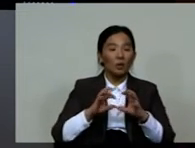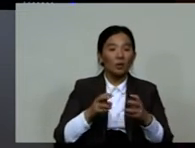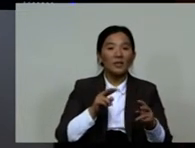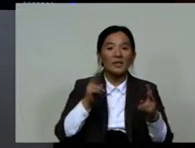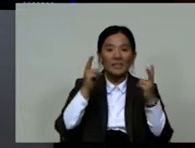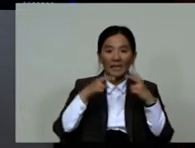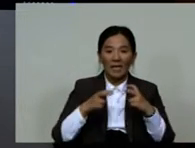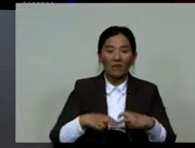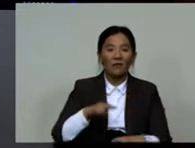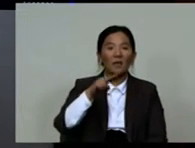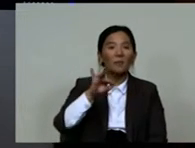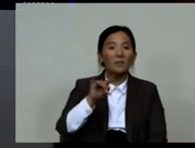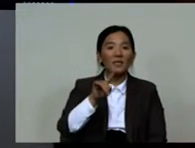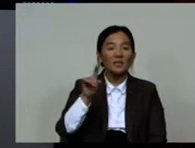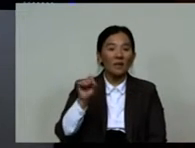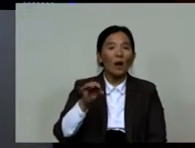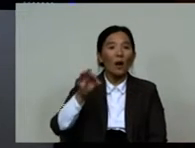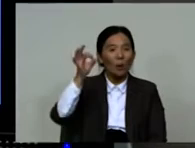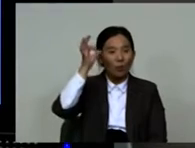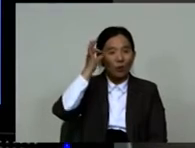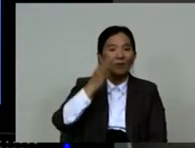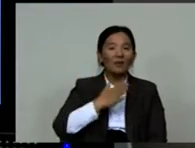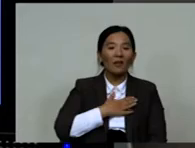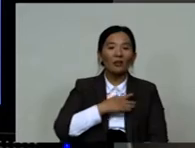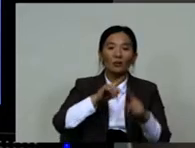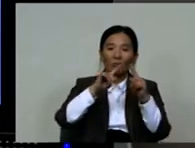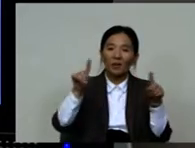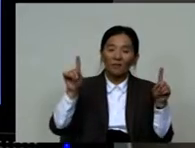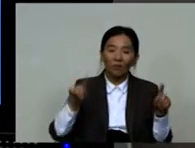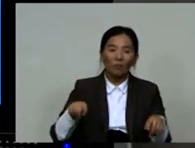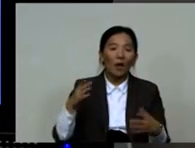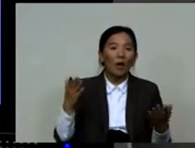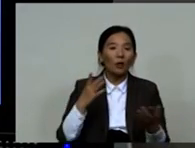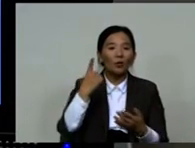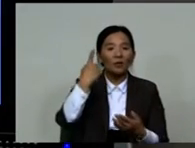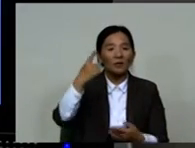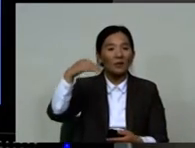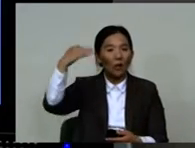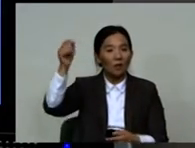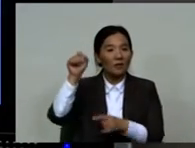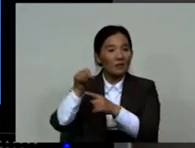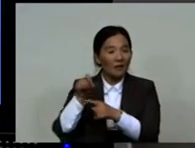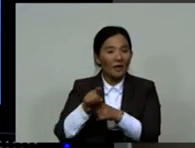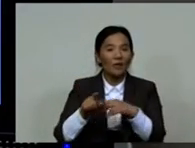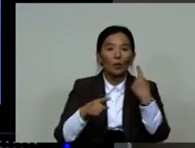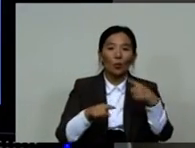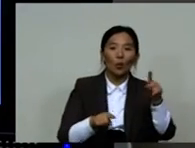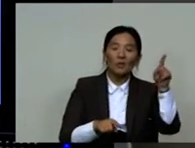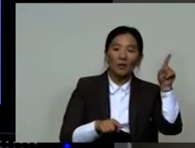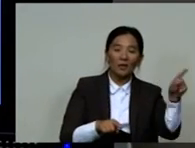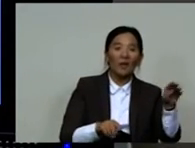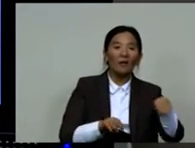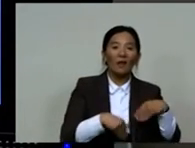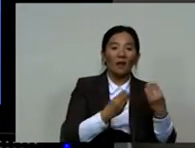PISA. Вспомним нашу платформу, на которой с одной стороны даются задания, с другой стороны